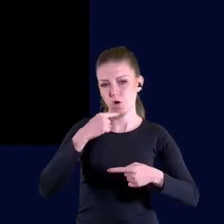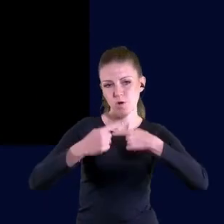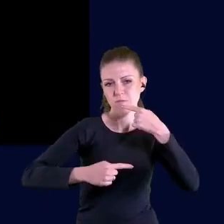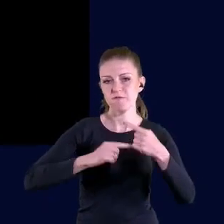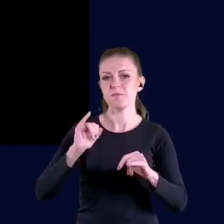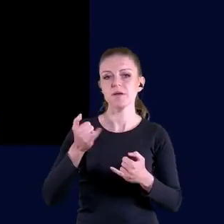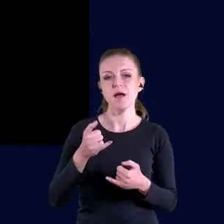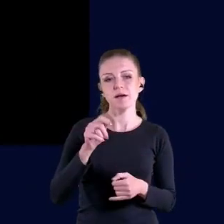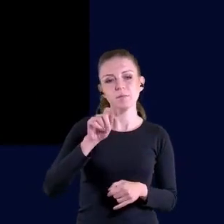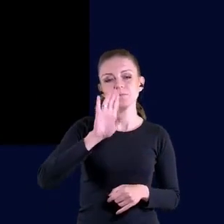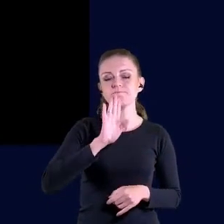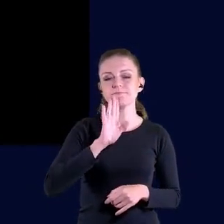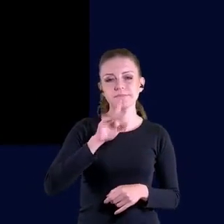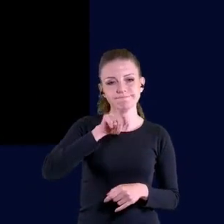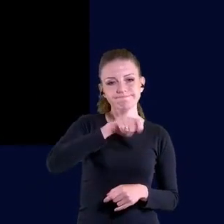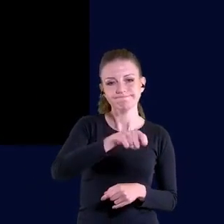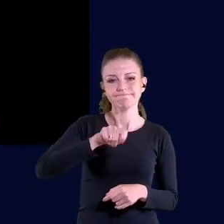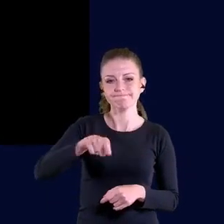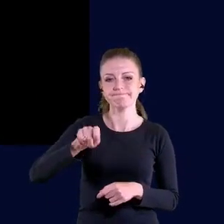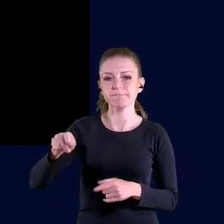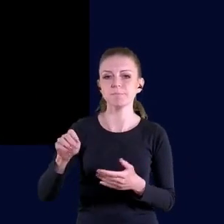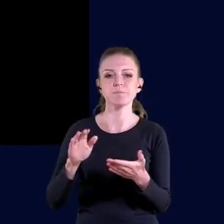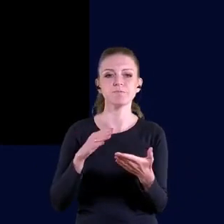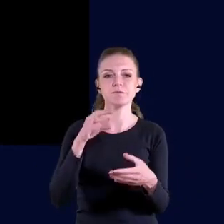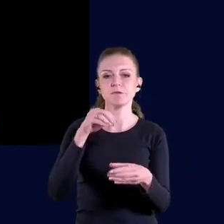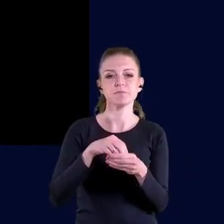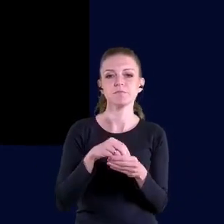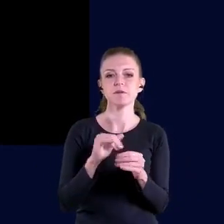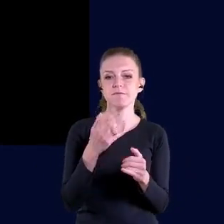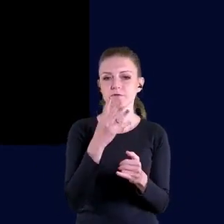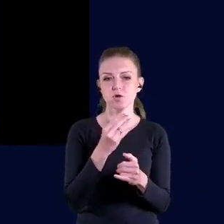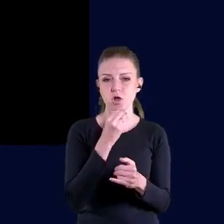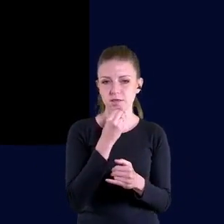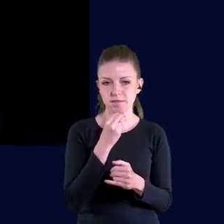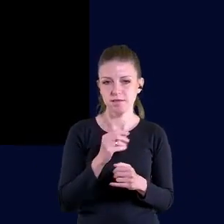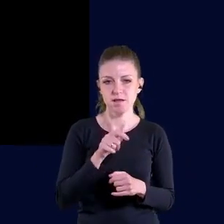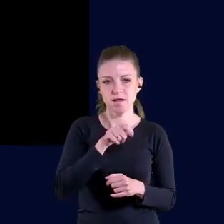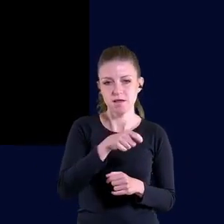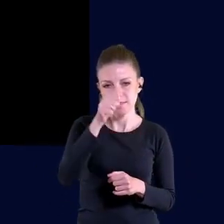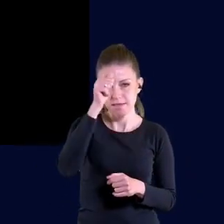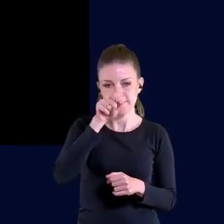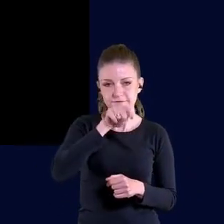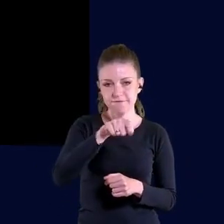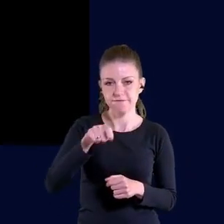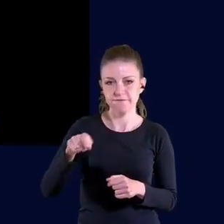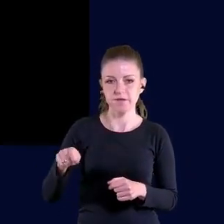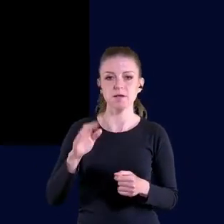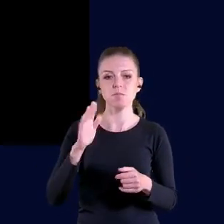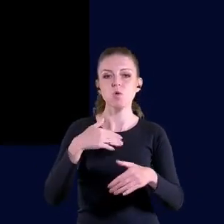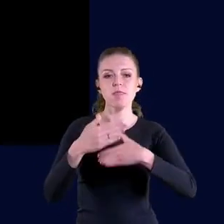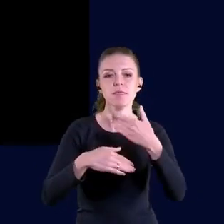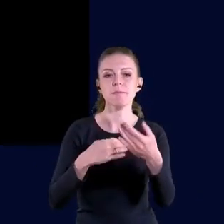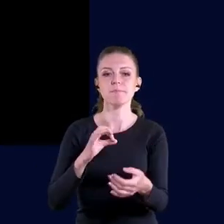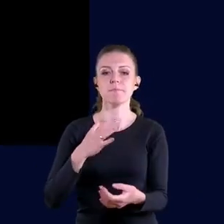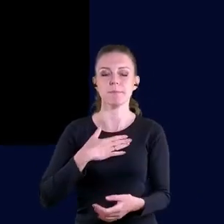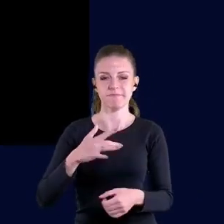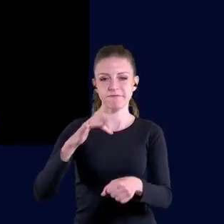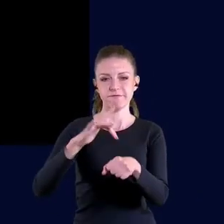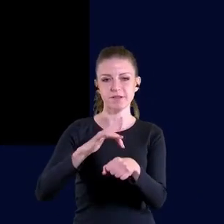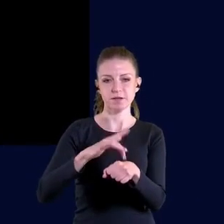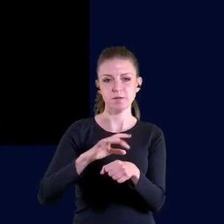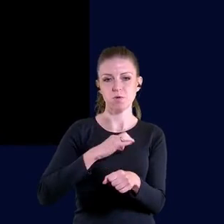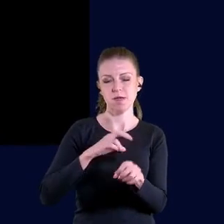etykietu jeantil otwarty dostęp i jakie może związku z tym są połączone później Wyniki moich